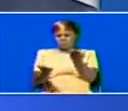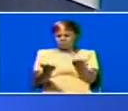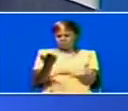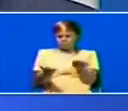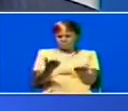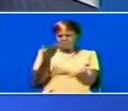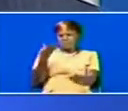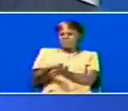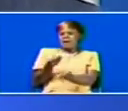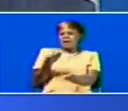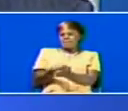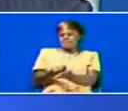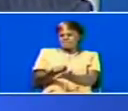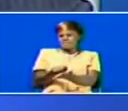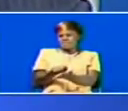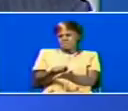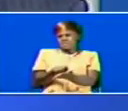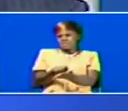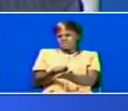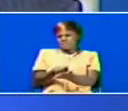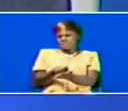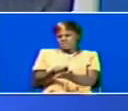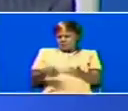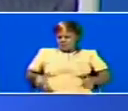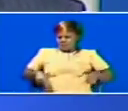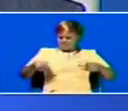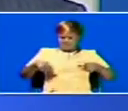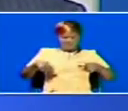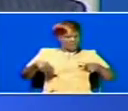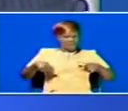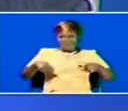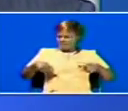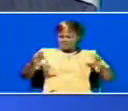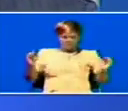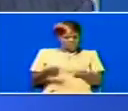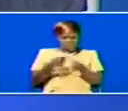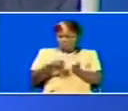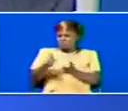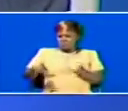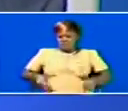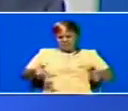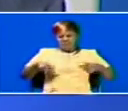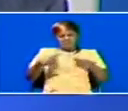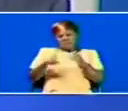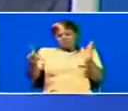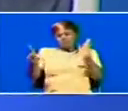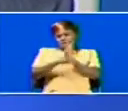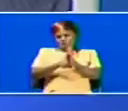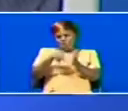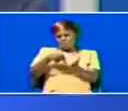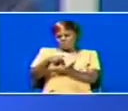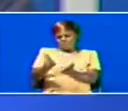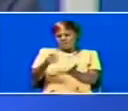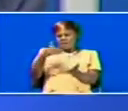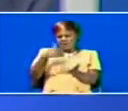na pesa ama fidia ya kurudisha mtu maisha. Maisha huwezi kuyalipia kabisa. Lakini ipo fidia ya kisheria ambayo mtu